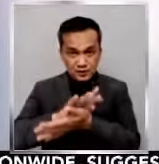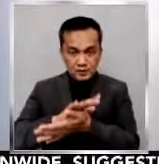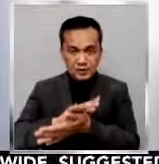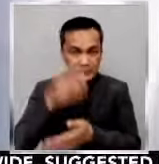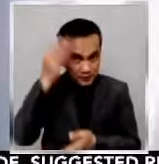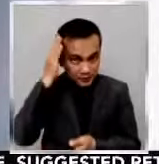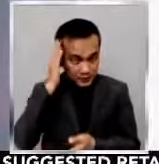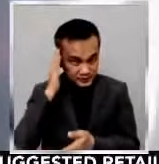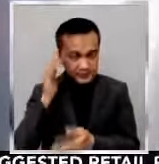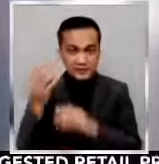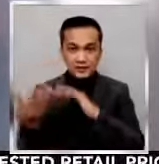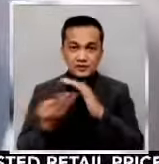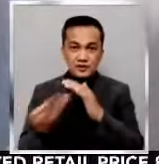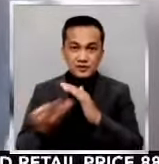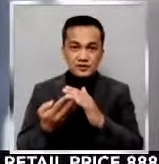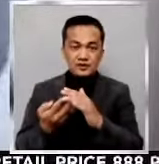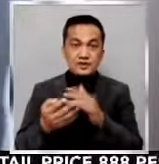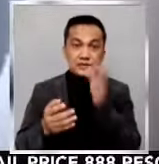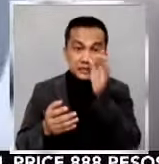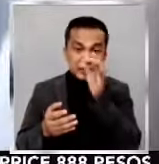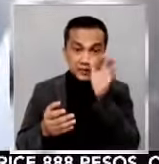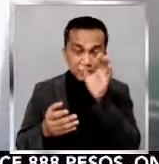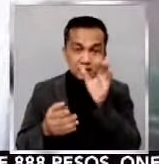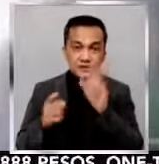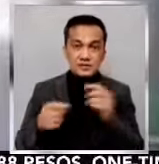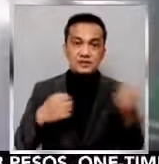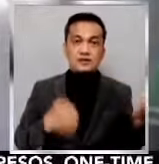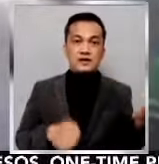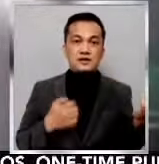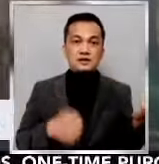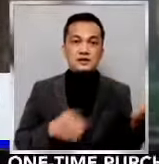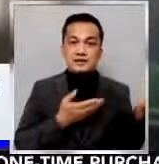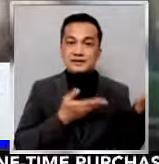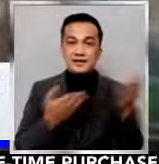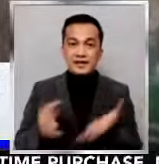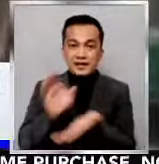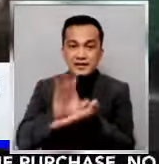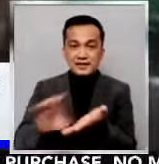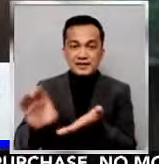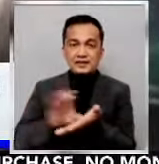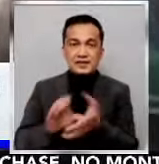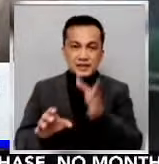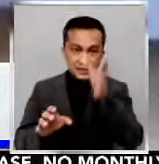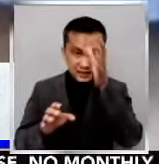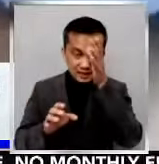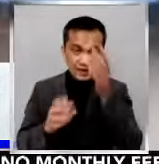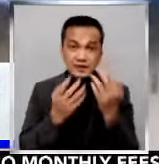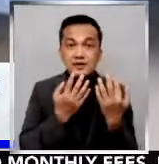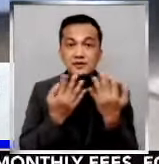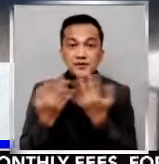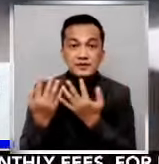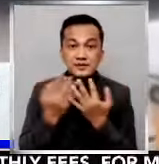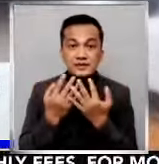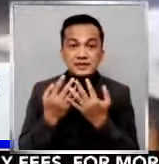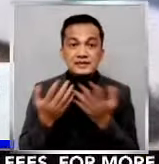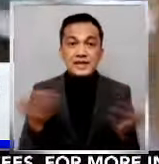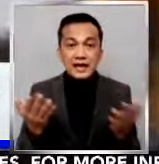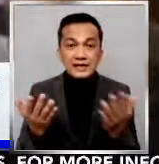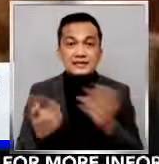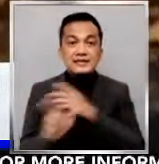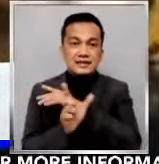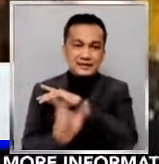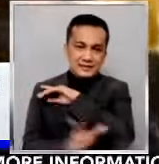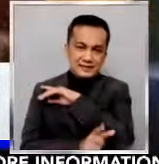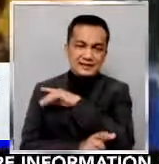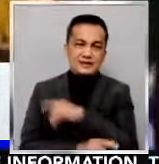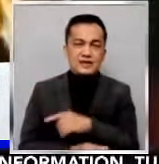na nasa Cebu na aranahin at dalhan ng cake ang amang nag-birthday sa Leyte. Naisipan niyang